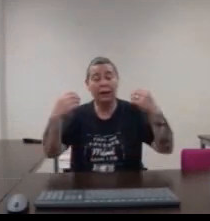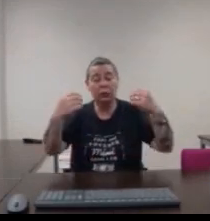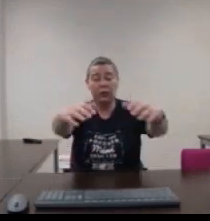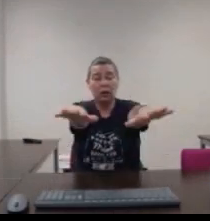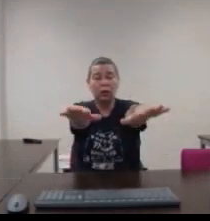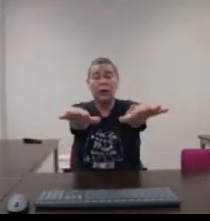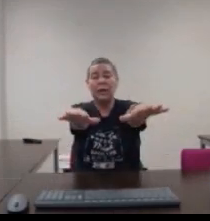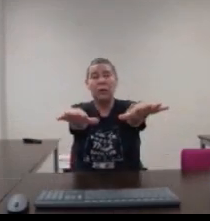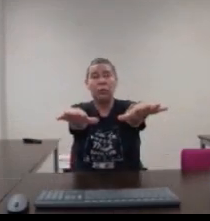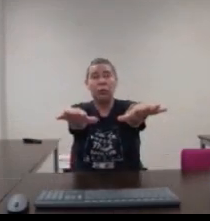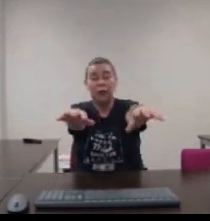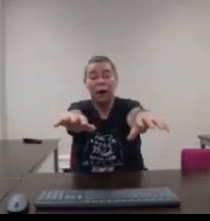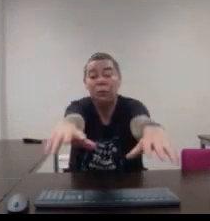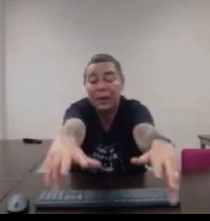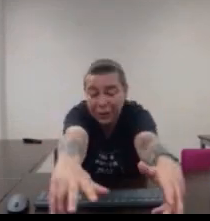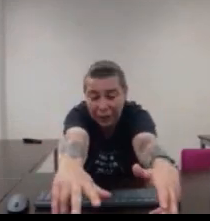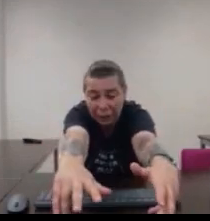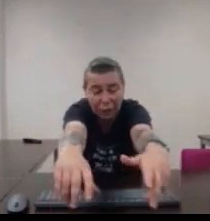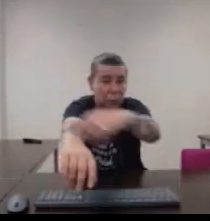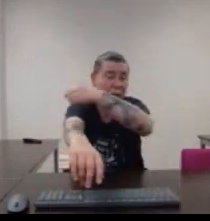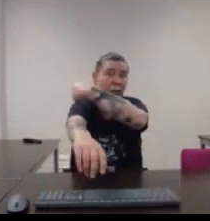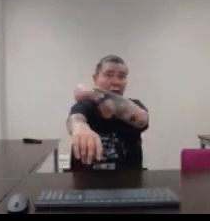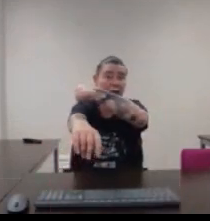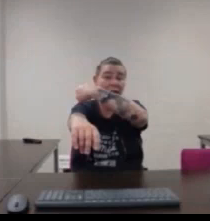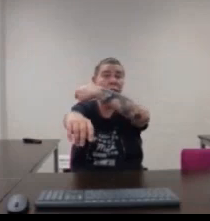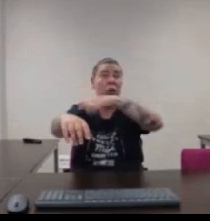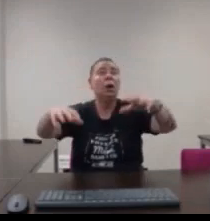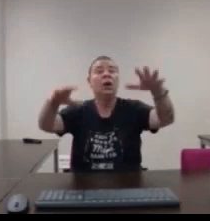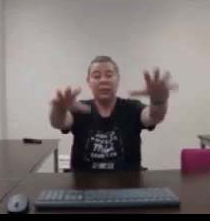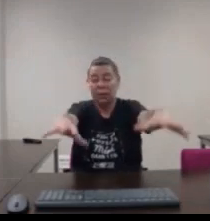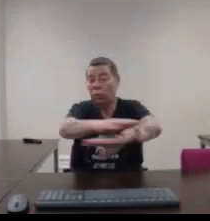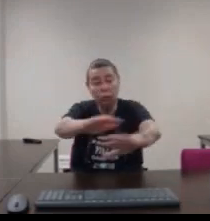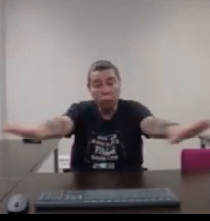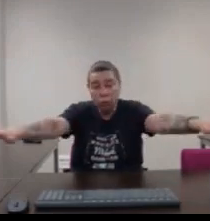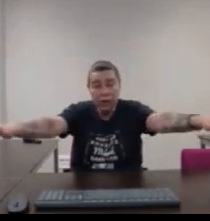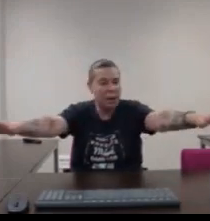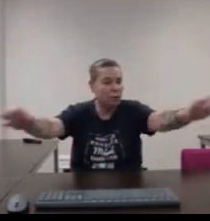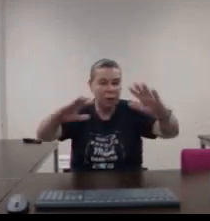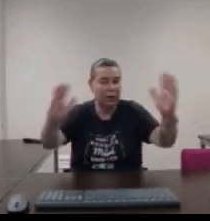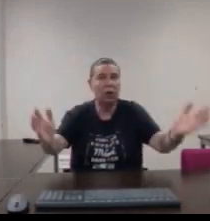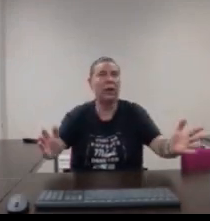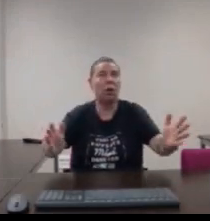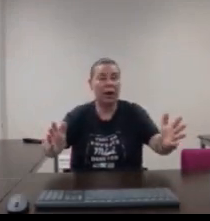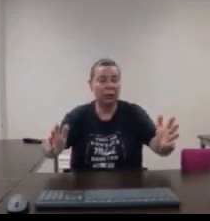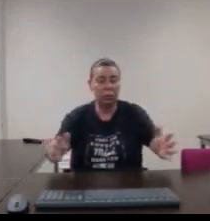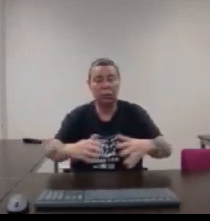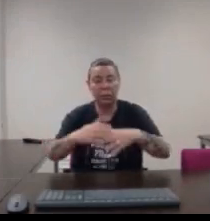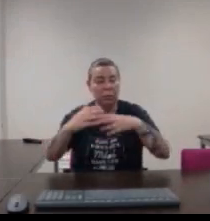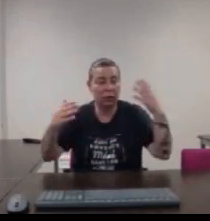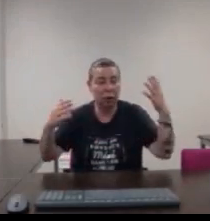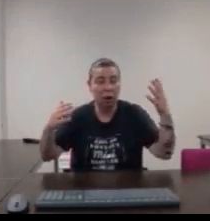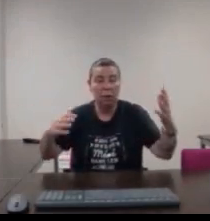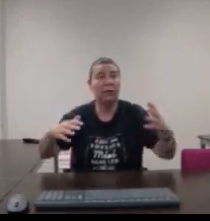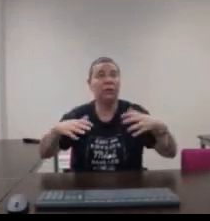ponctuelle, et tout ce qui est au-delà de la longueur du bras, pour éviter d'avoir à se pencher et solliciter le dos, ça va être tout ce qu'on touche jamais, à savoir l'écran par exemple.